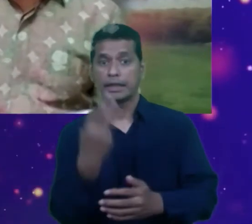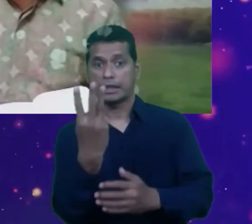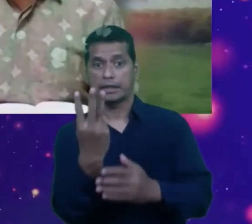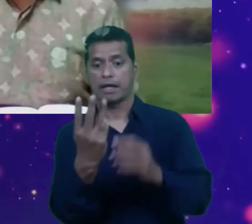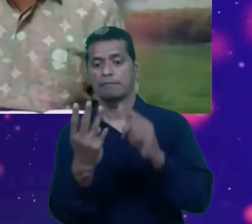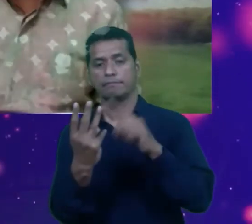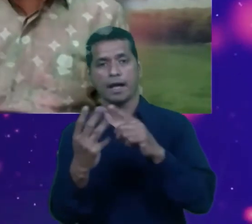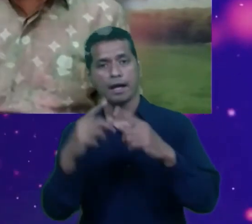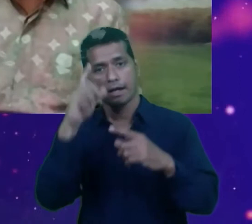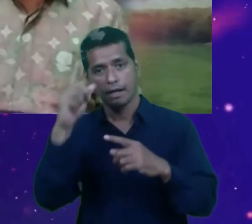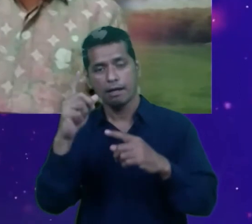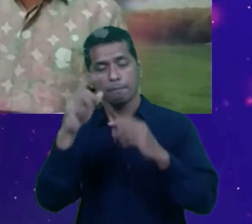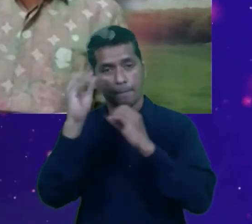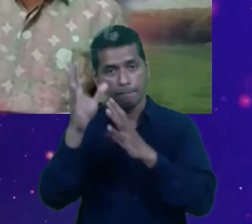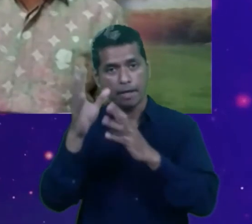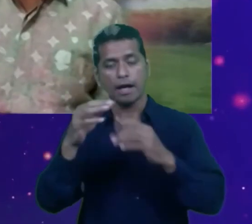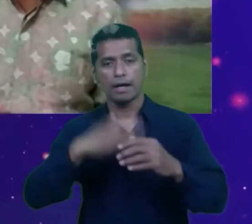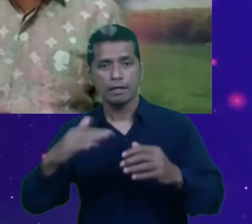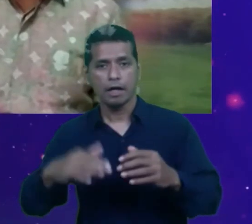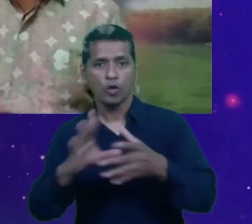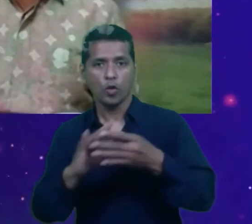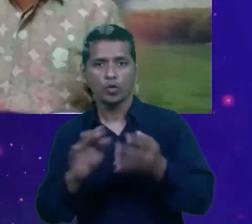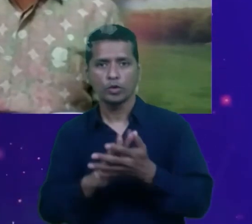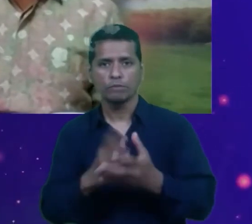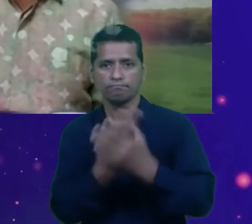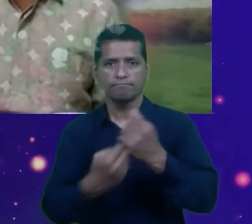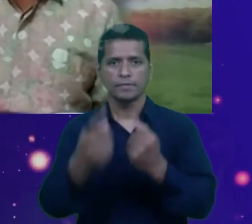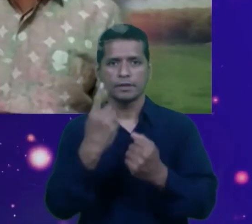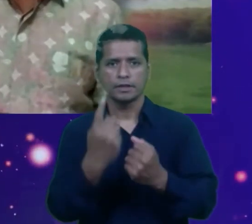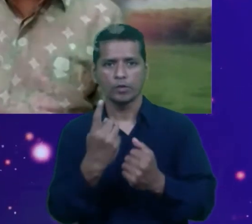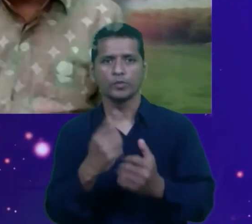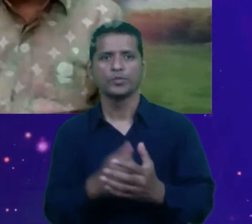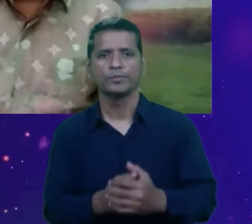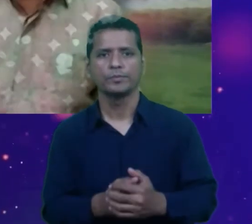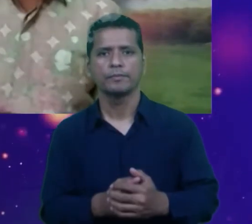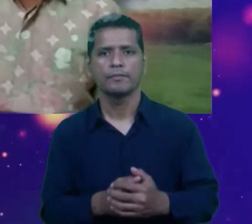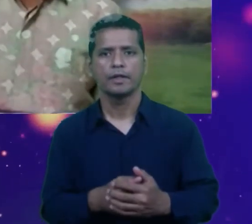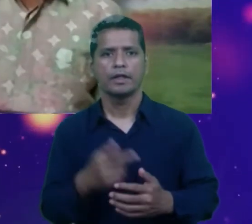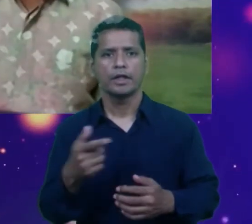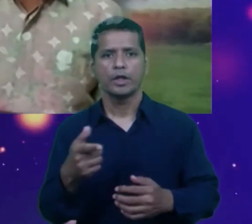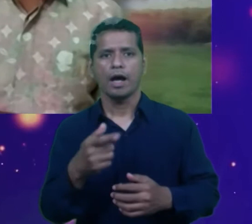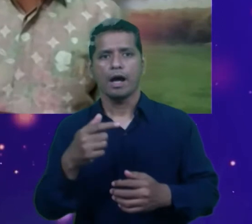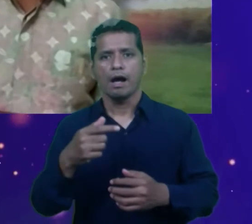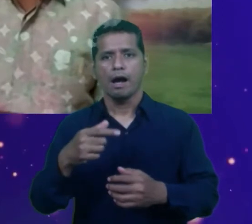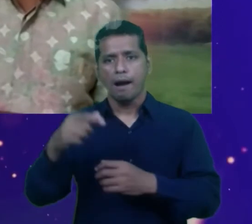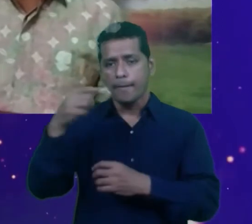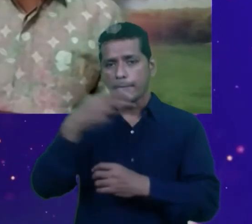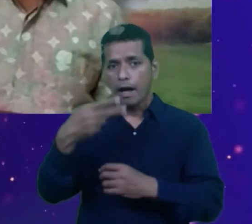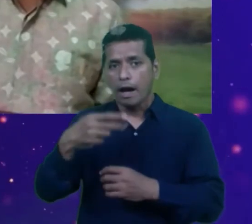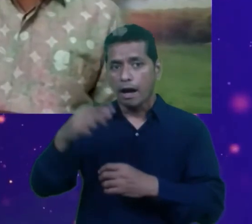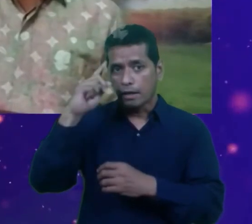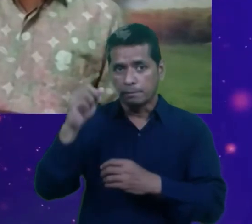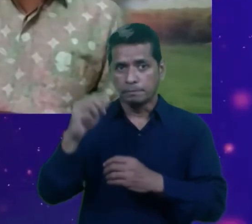tentang Yesus. Ayat yang ke-17 menyebutkan tentang Roh. Ayat yang ke-18 menyebutkan